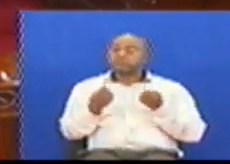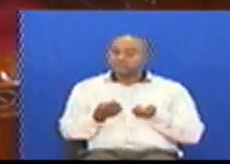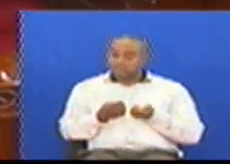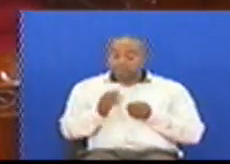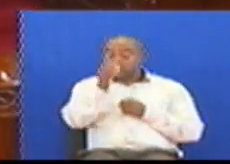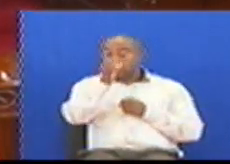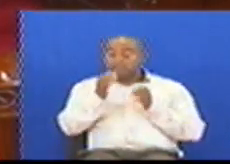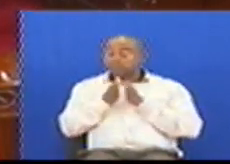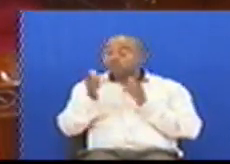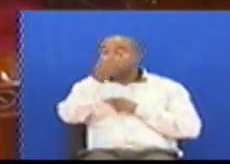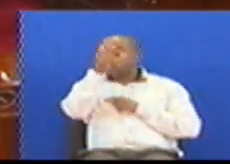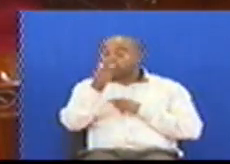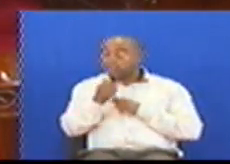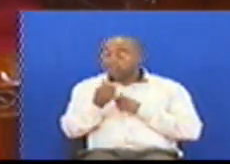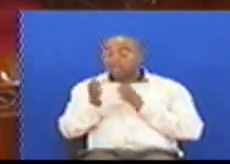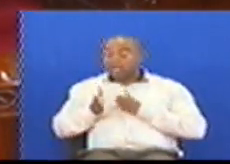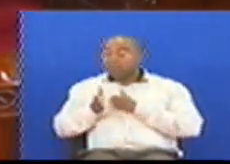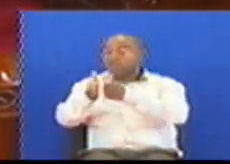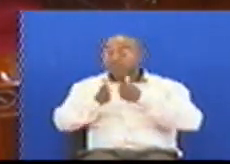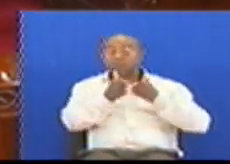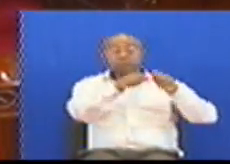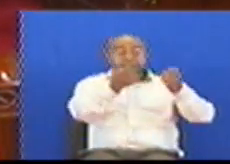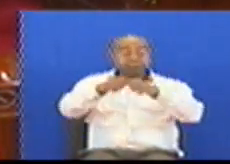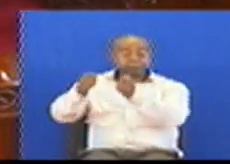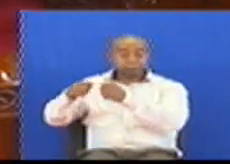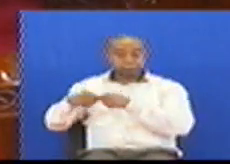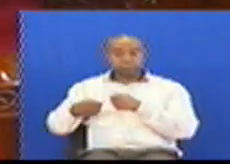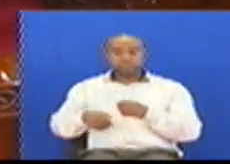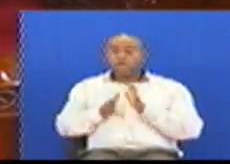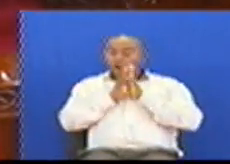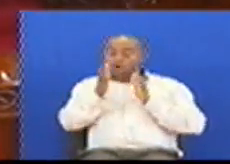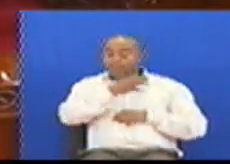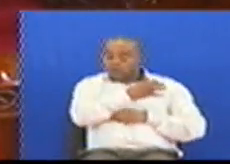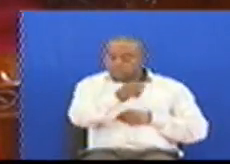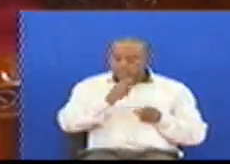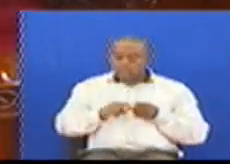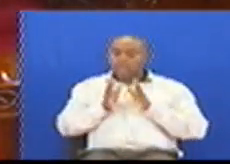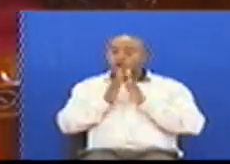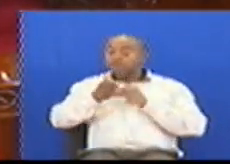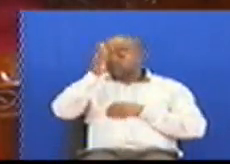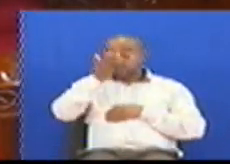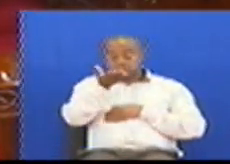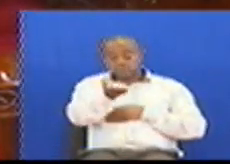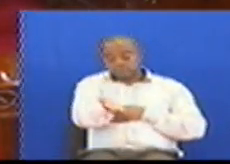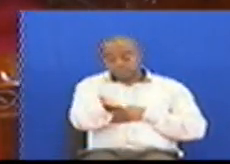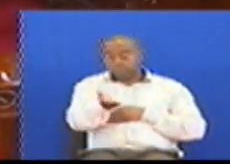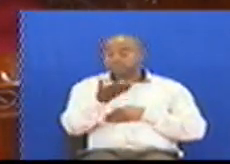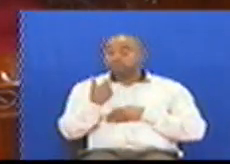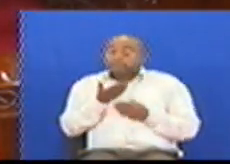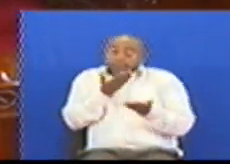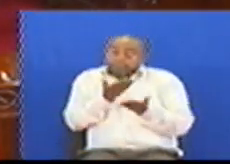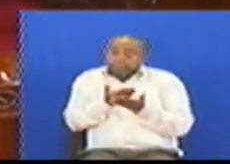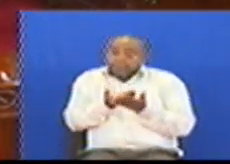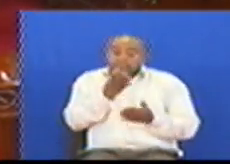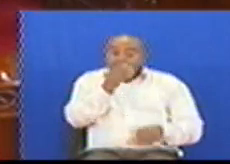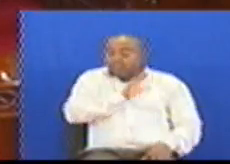nzima. Niombe wizara, niombe serikali iharakishe kupeleka pesa kwa ajili ya watu wa